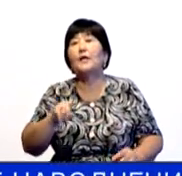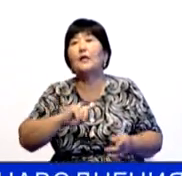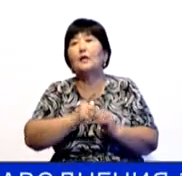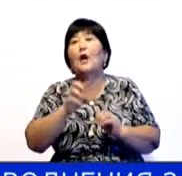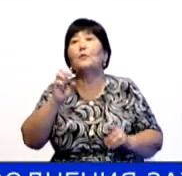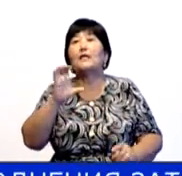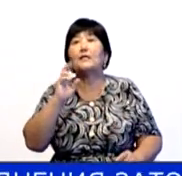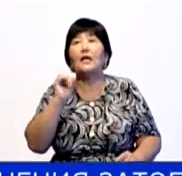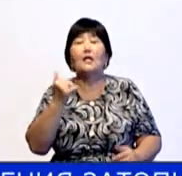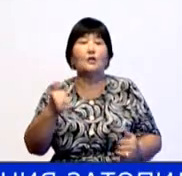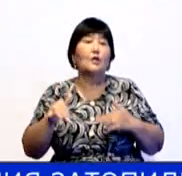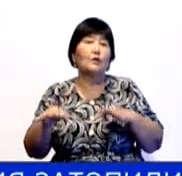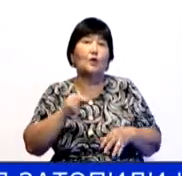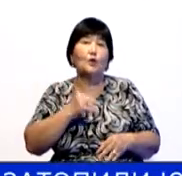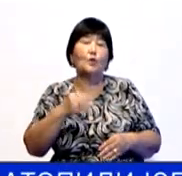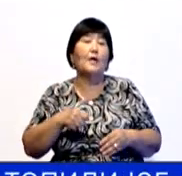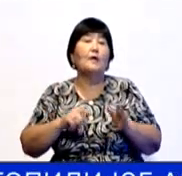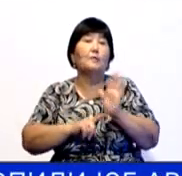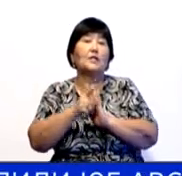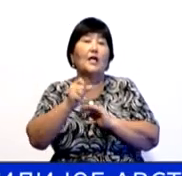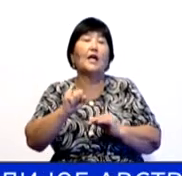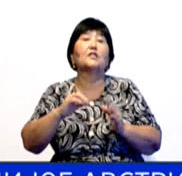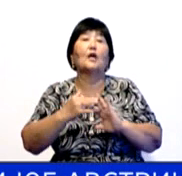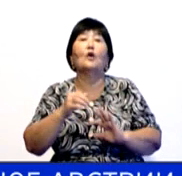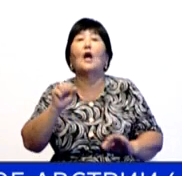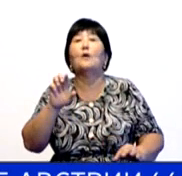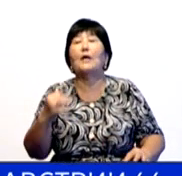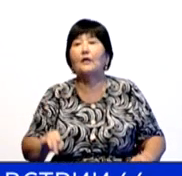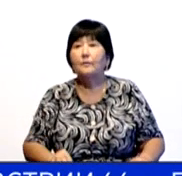Басы-Хара. Сейчас ведутся работы по подаче газа в аул Абай.